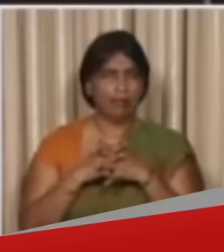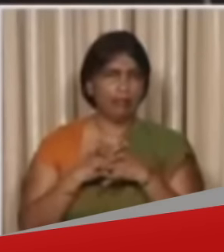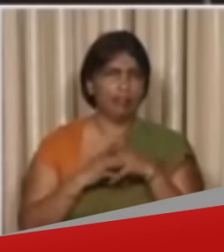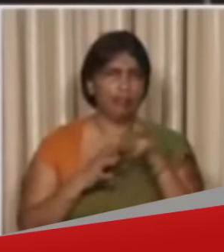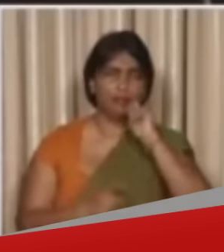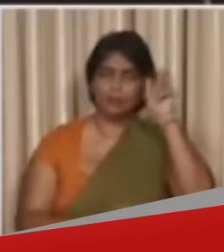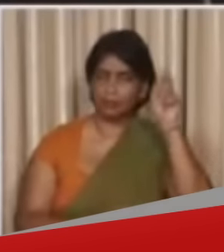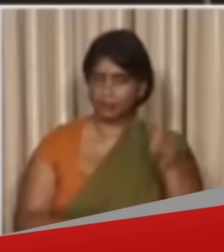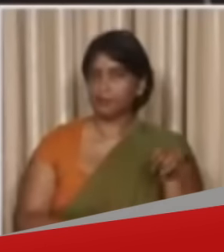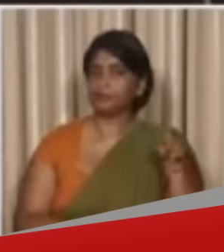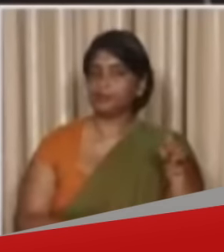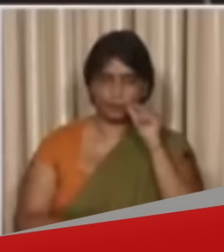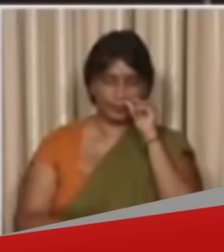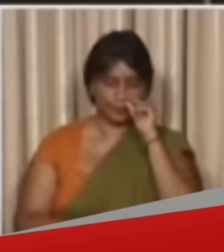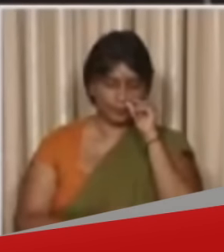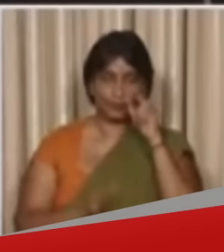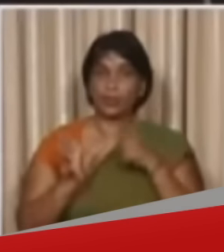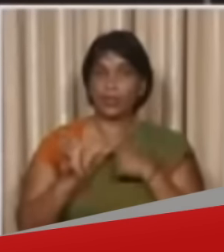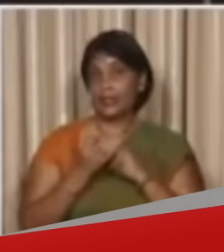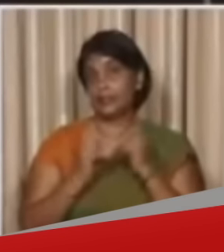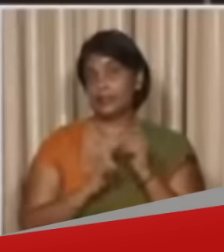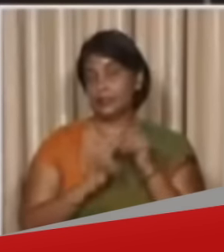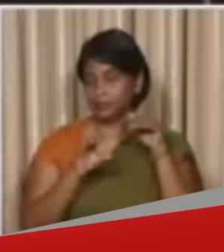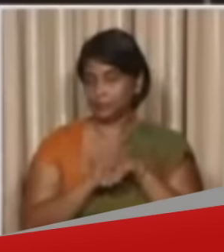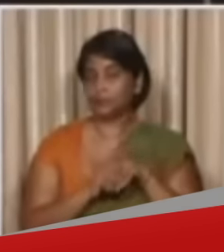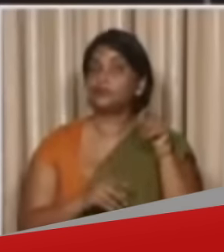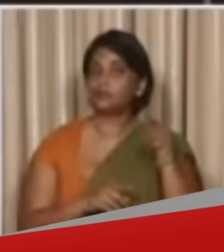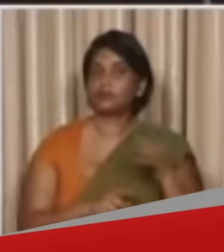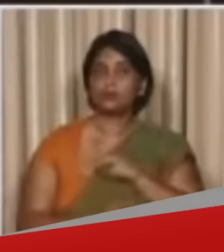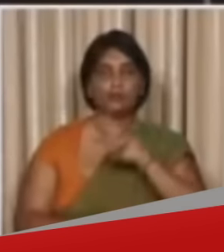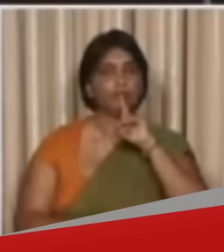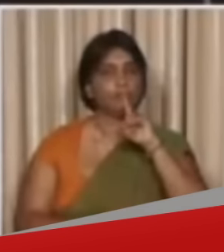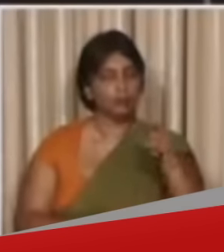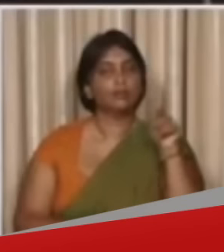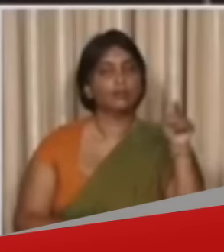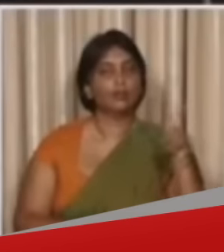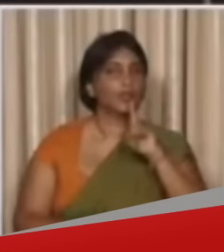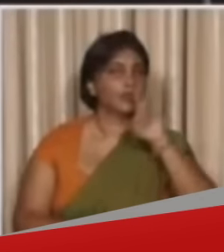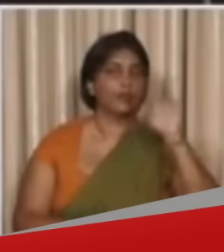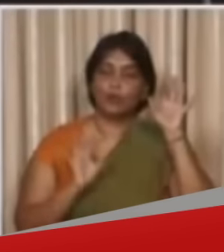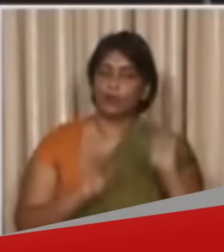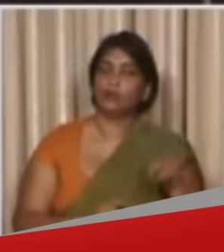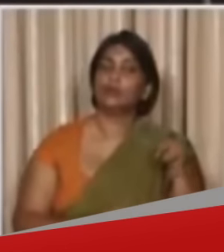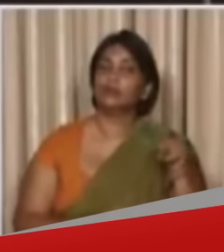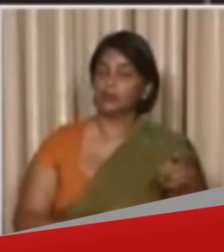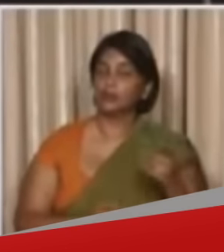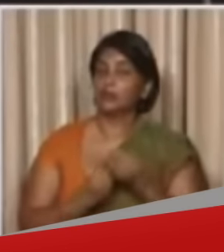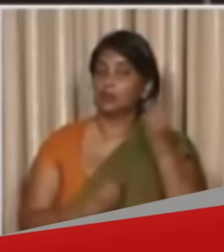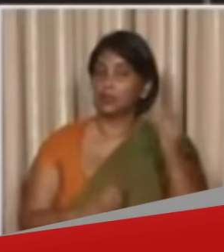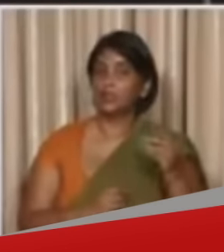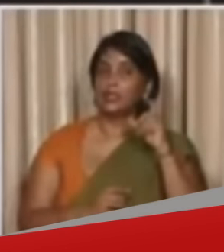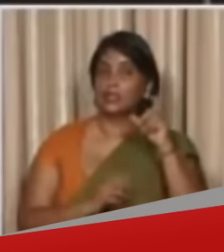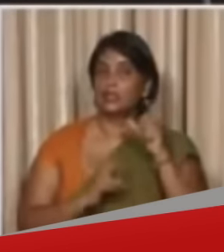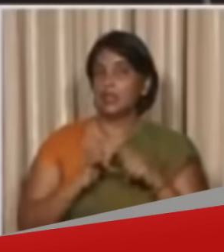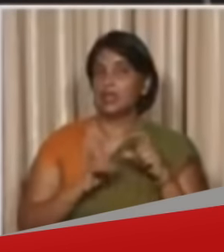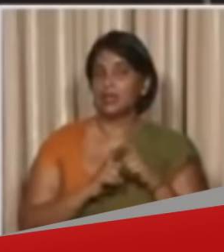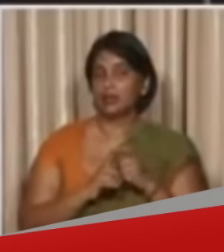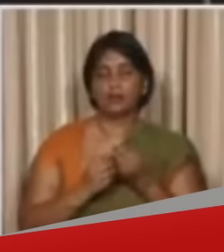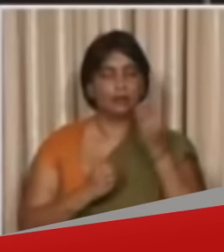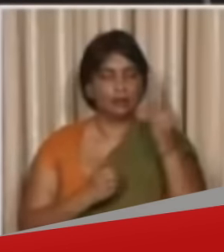නිලධාරියෙක් තමයි ඒස්පී විදිහට හිටියේ ඔහුට මේක යොමු කරන්න හැබැයි ඔහුට යොමු කරන්නේ නැහැ මේකත් යොමු කරන්නේ CID එකට තමයි යොමු